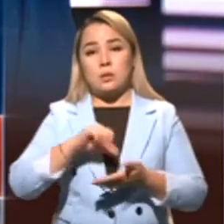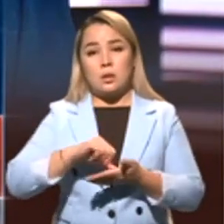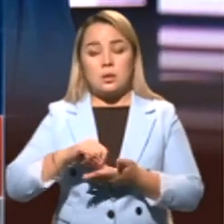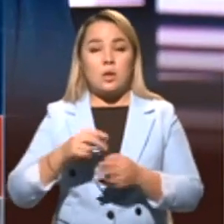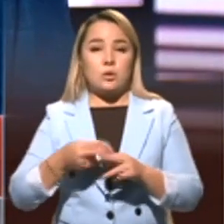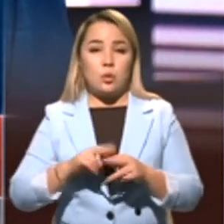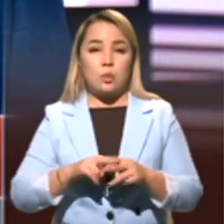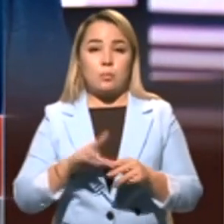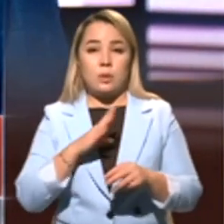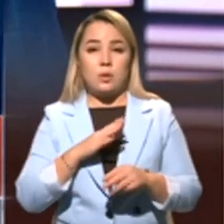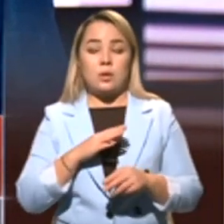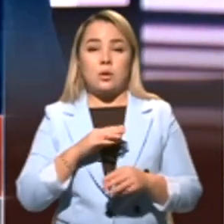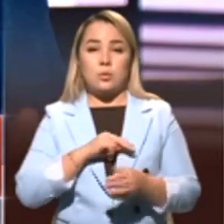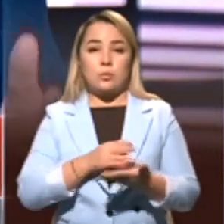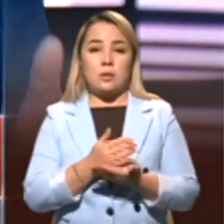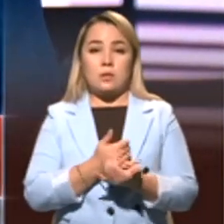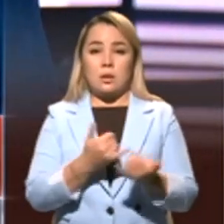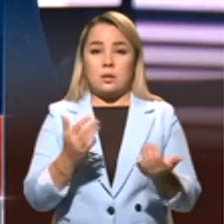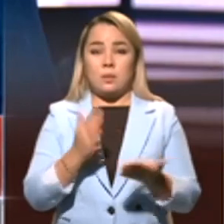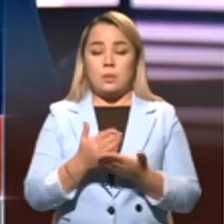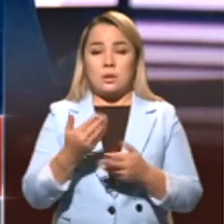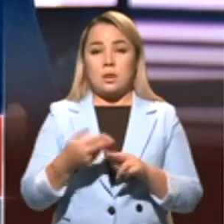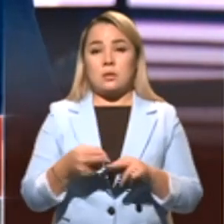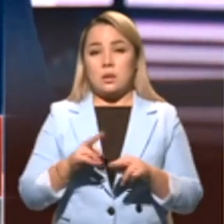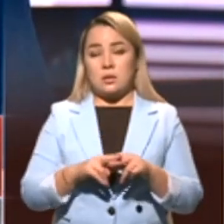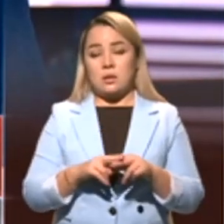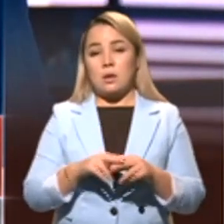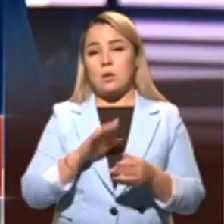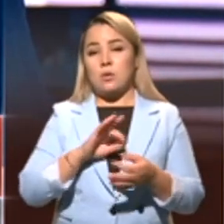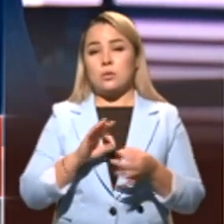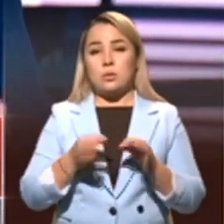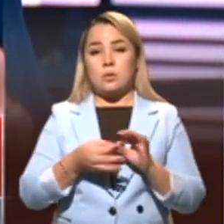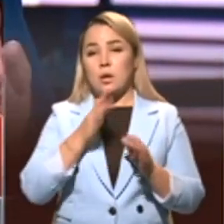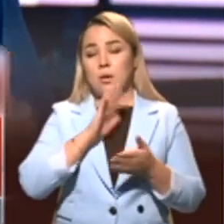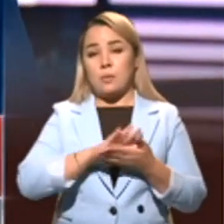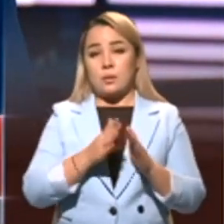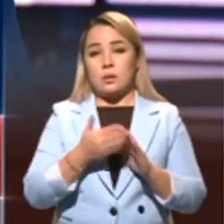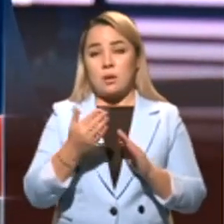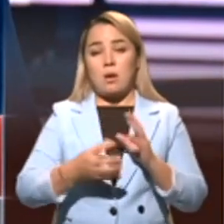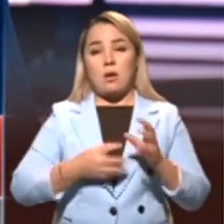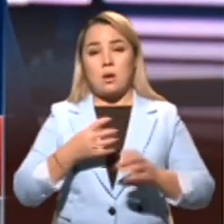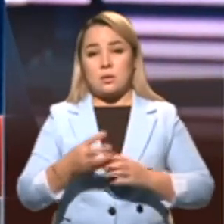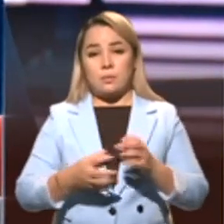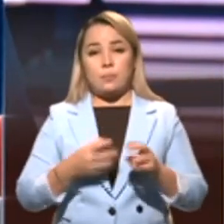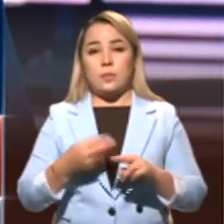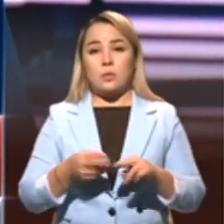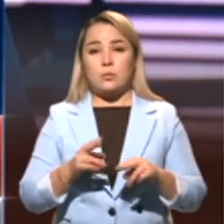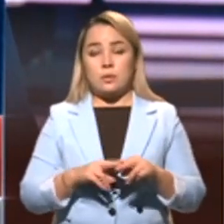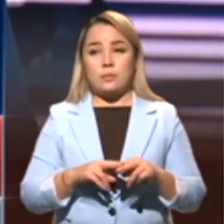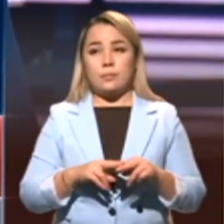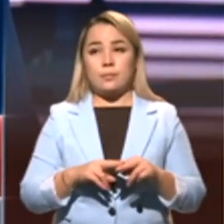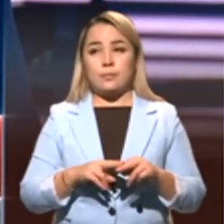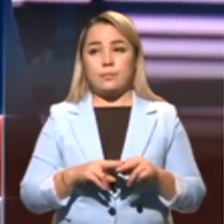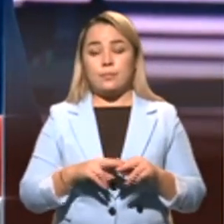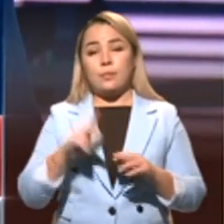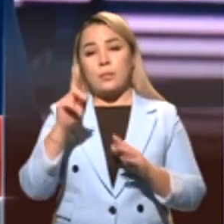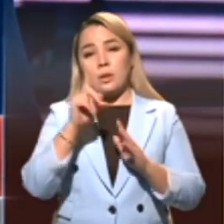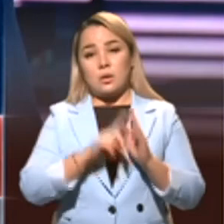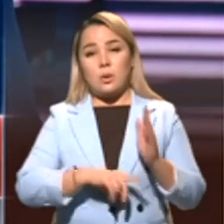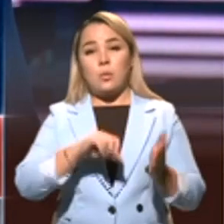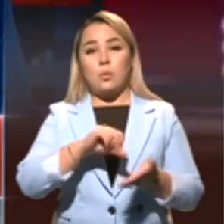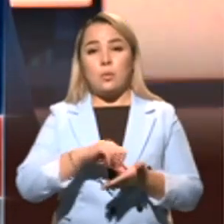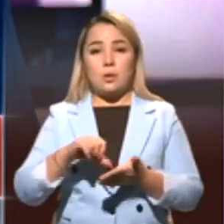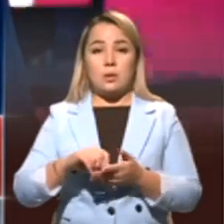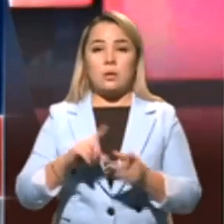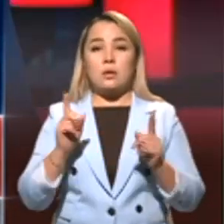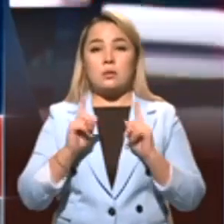соның бірі жұбаныш қызметі ғой. Біз енді қазір осындай қиын заманда әлем жаңағы діни өкілдері